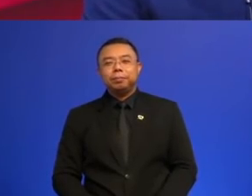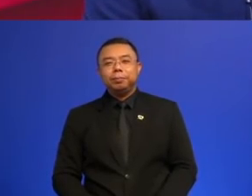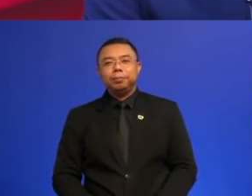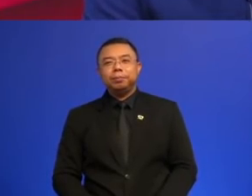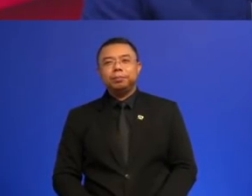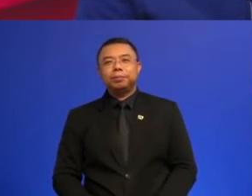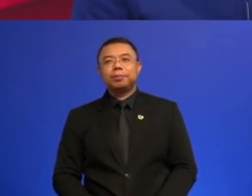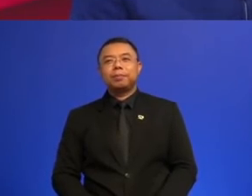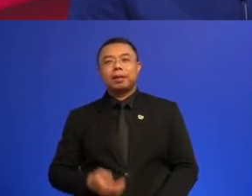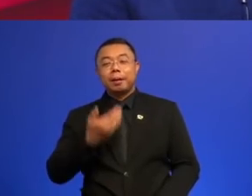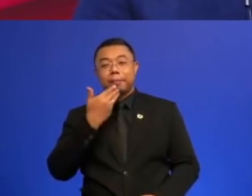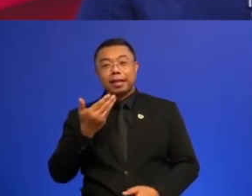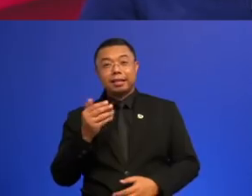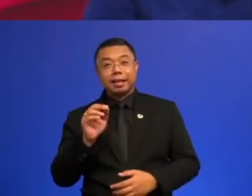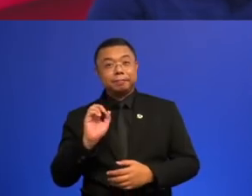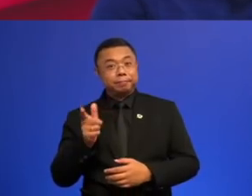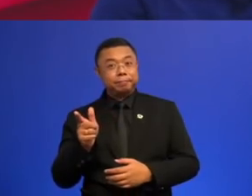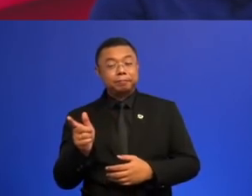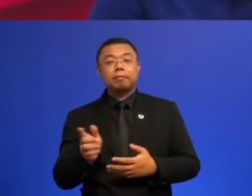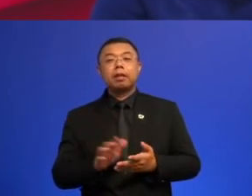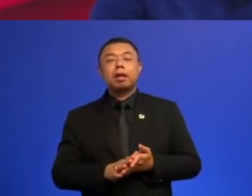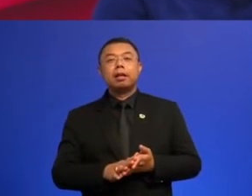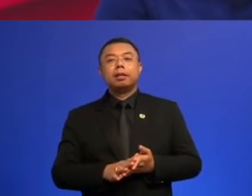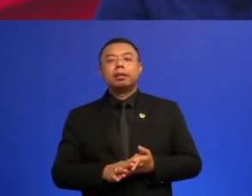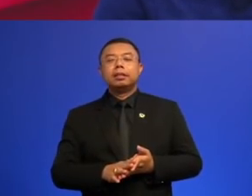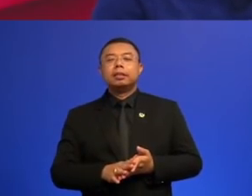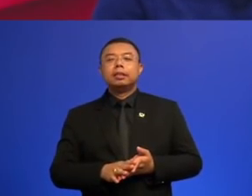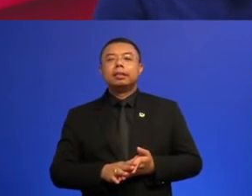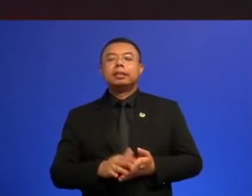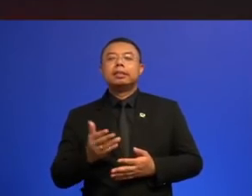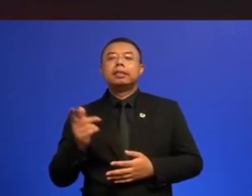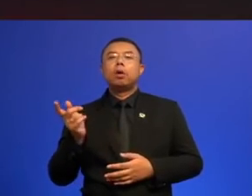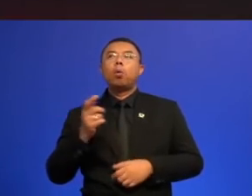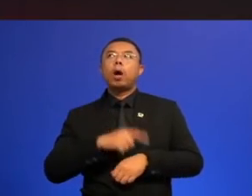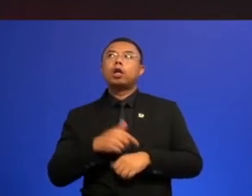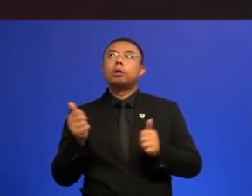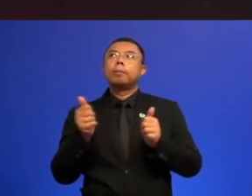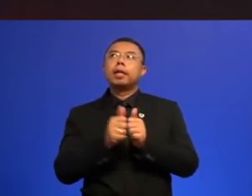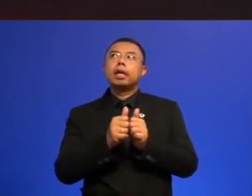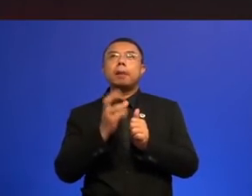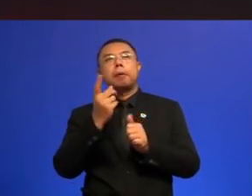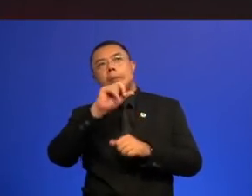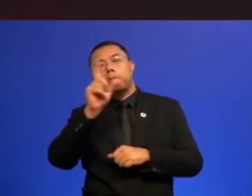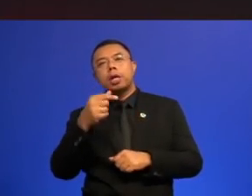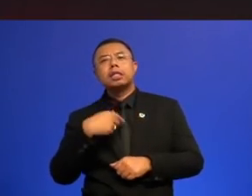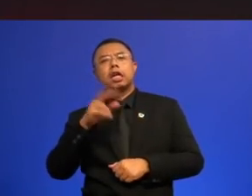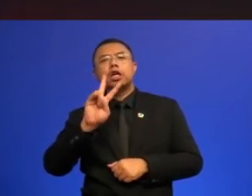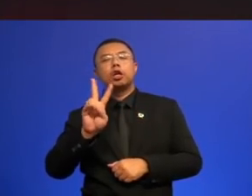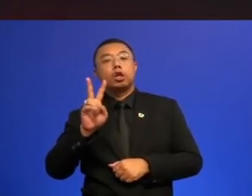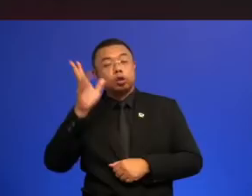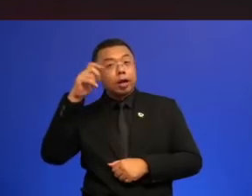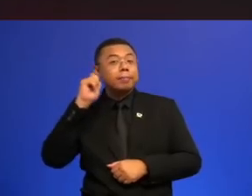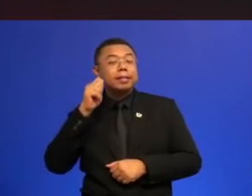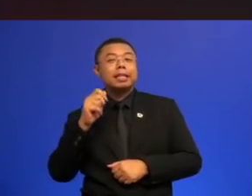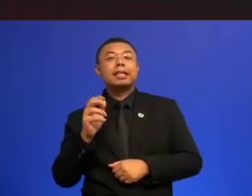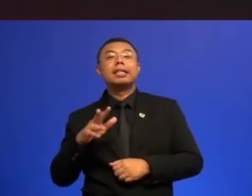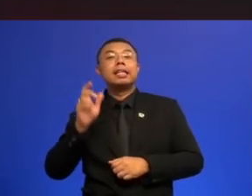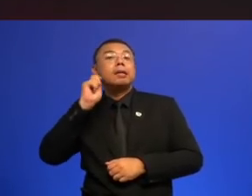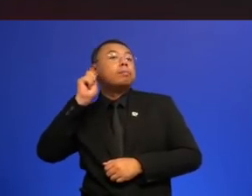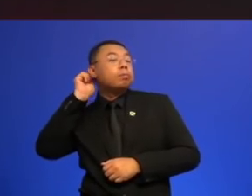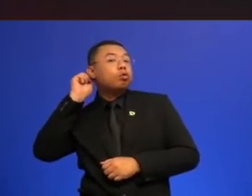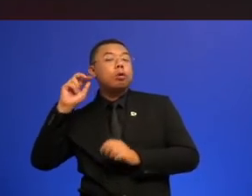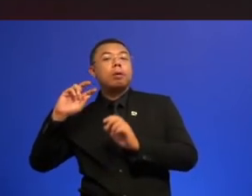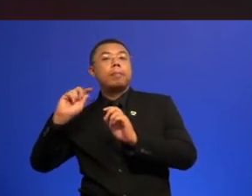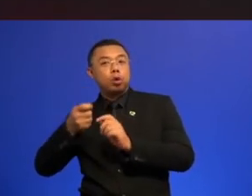Baik, oke, pertanyaan berikutnya. Selamat siang Pak Eras, sejak menikah beberapa bulan, saya dan suami tinggal di rumah ibu mertua. Cukup